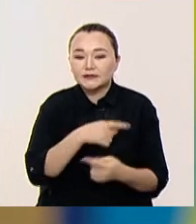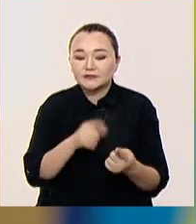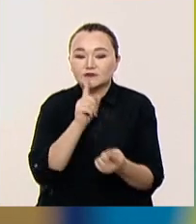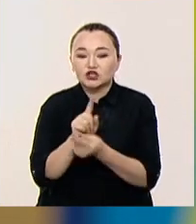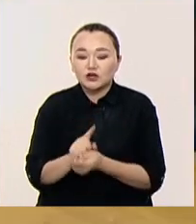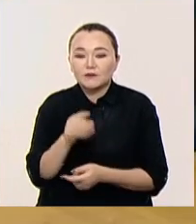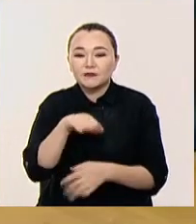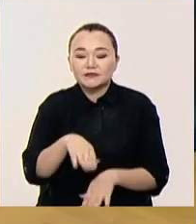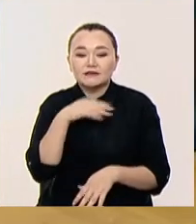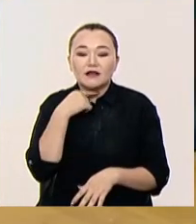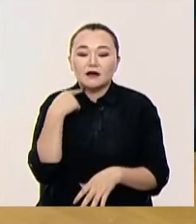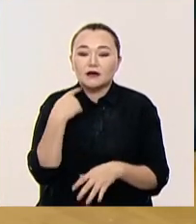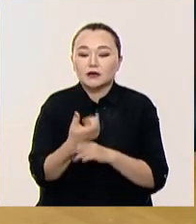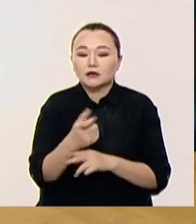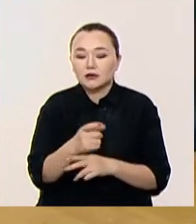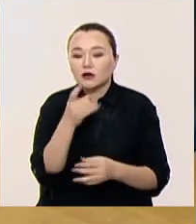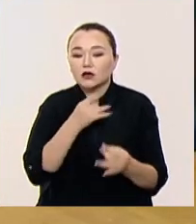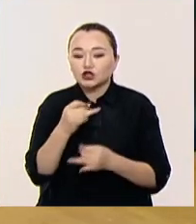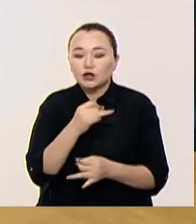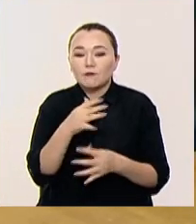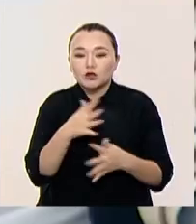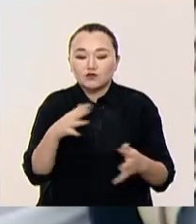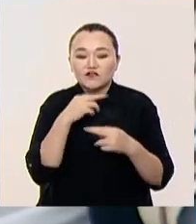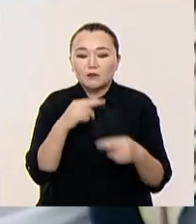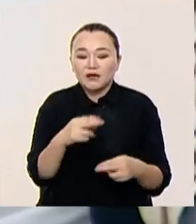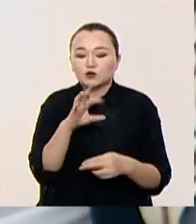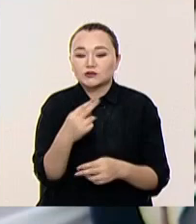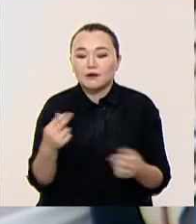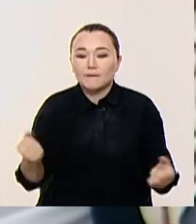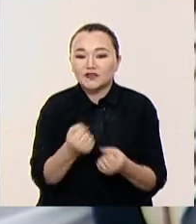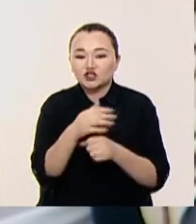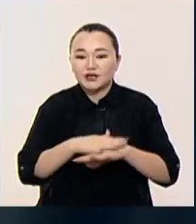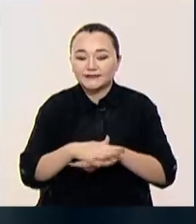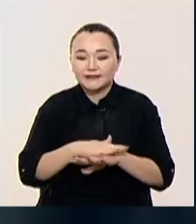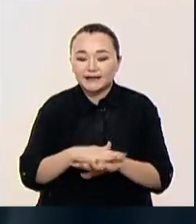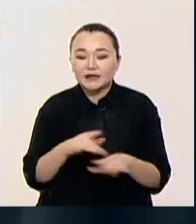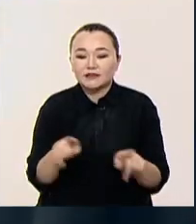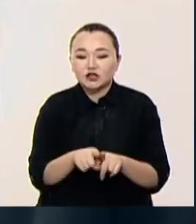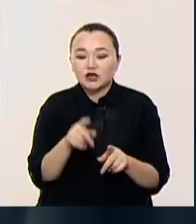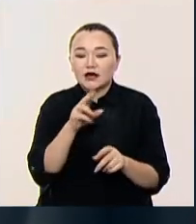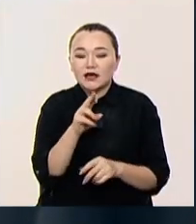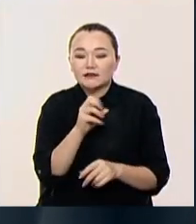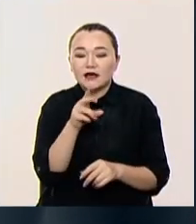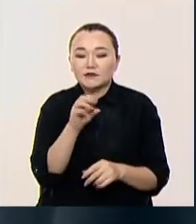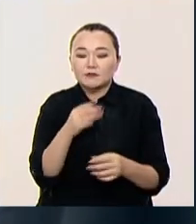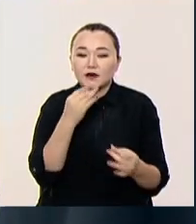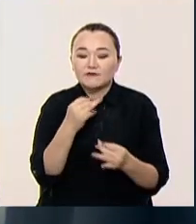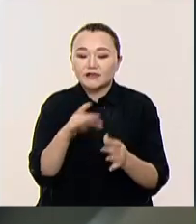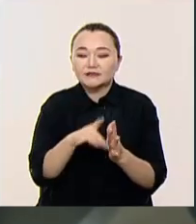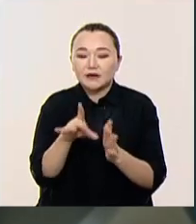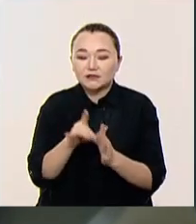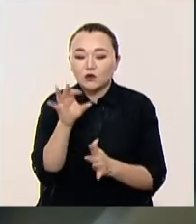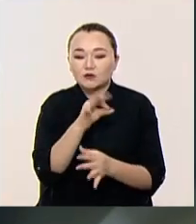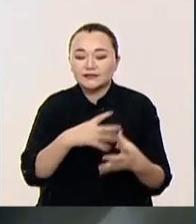вопросы предвыборной программы в которой кандидат уделяет большое внимание социальной поддержке населения также Каракат абзен поговорила с избирателями